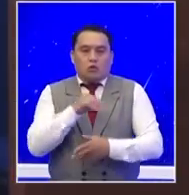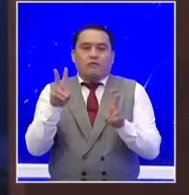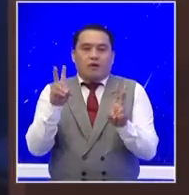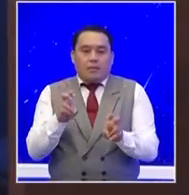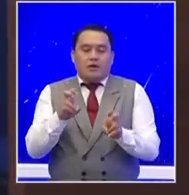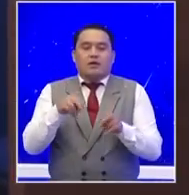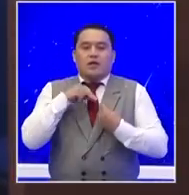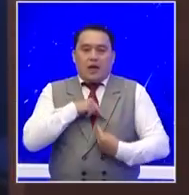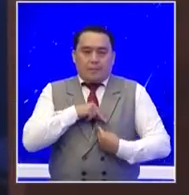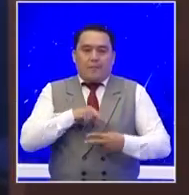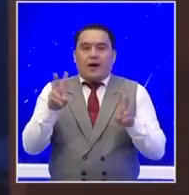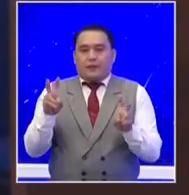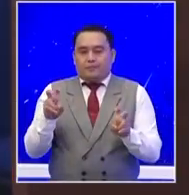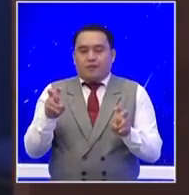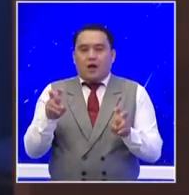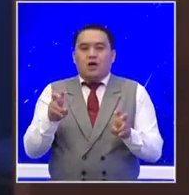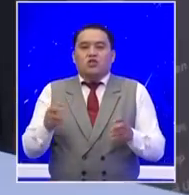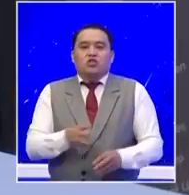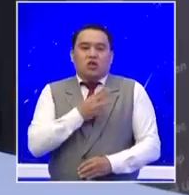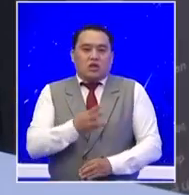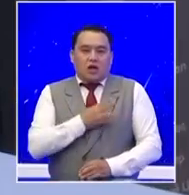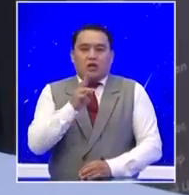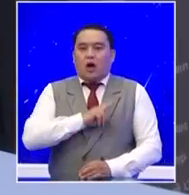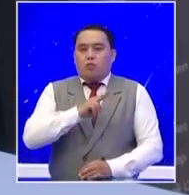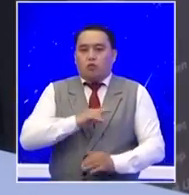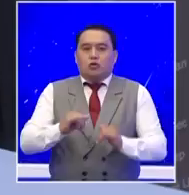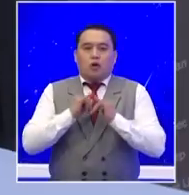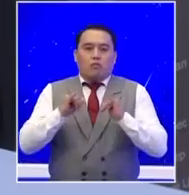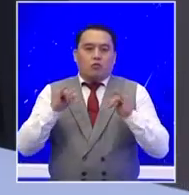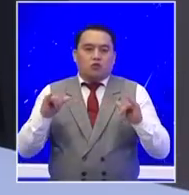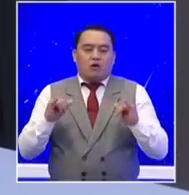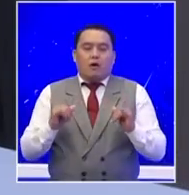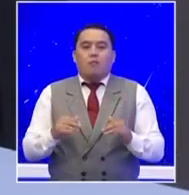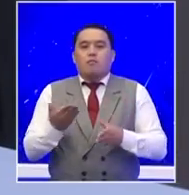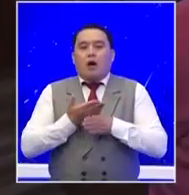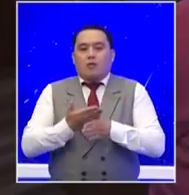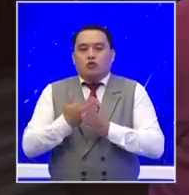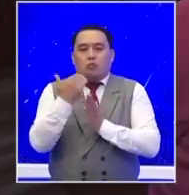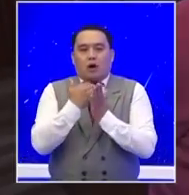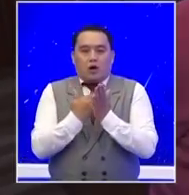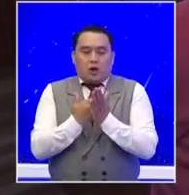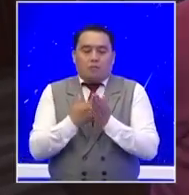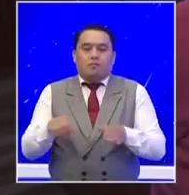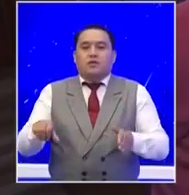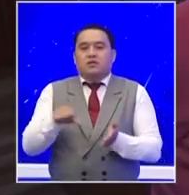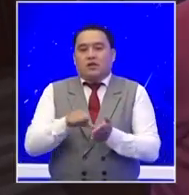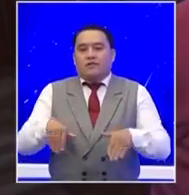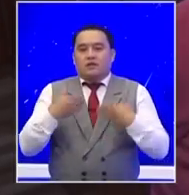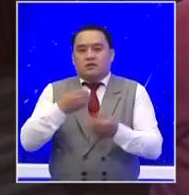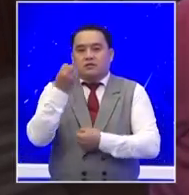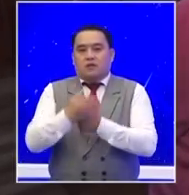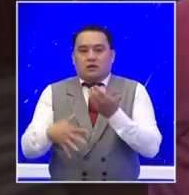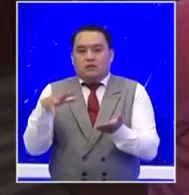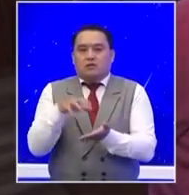рамках программы «Енбек». Главное – иметь желание работать и развиваться. В остальном поможет программа, говорят представители Центра